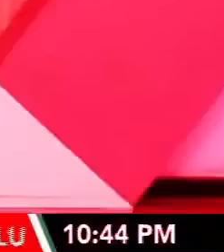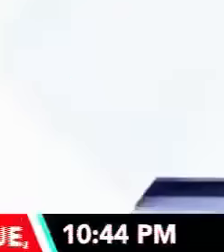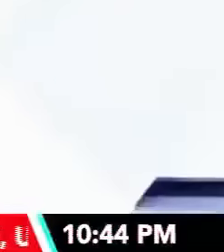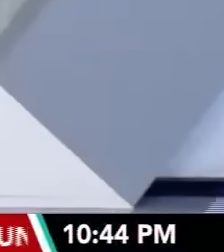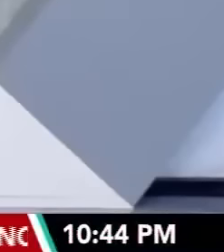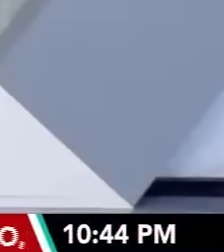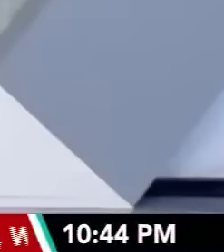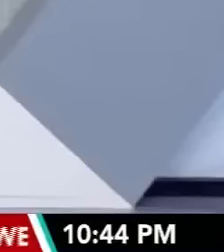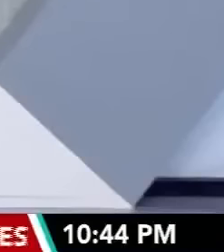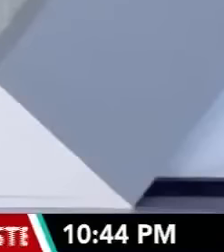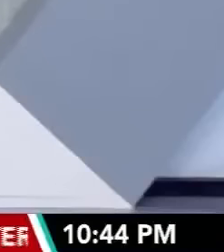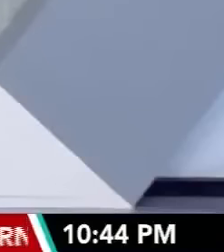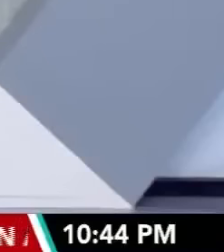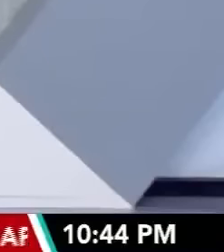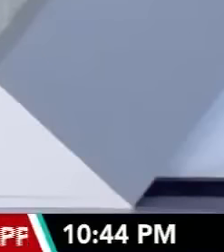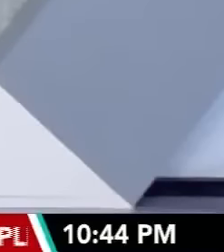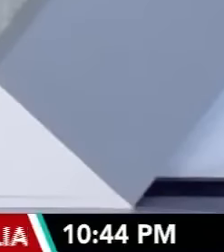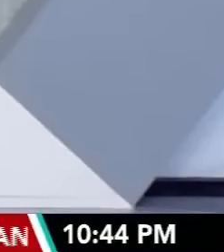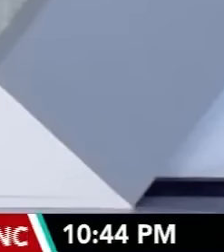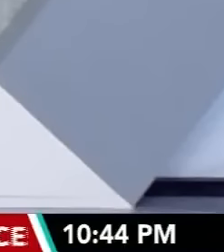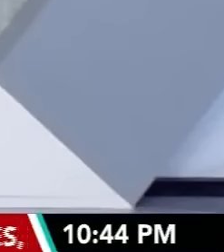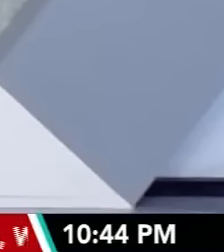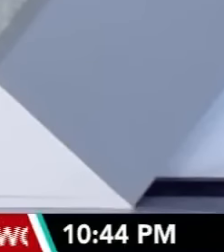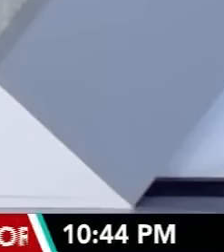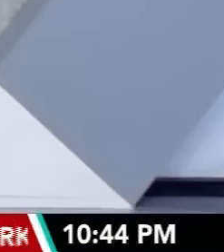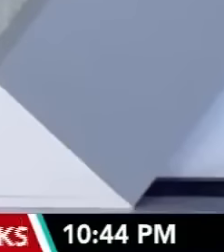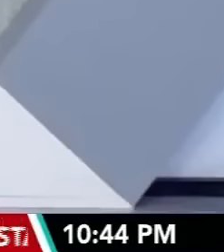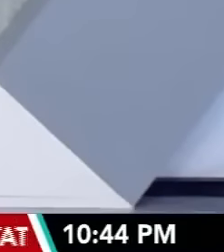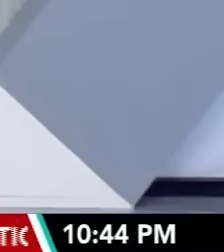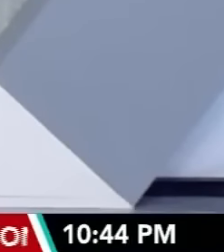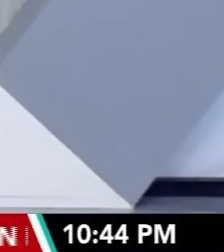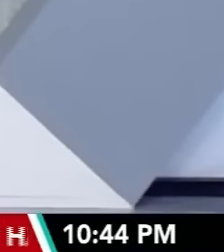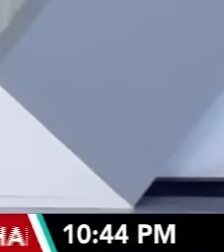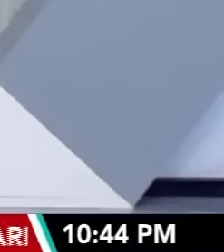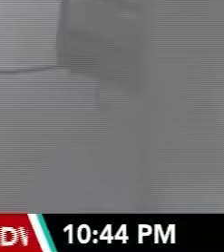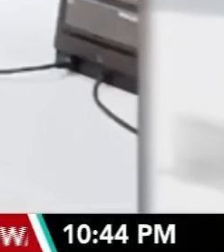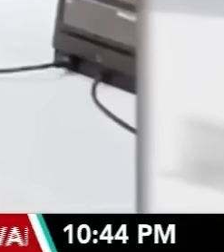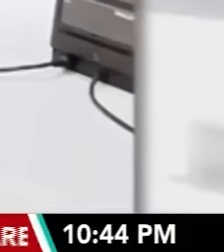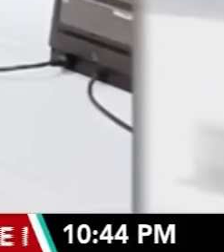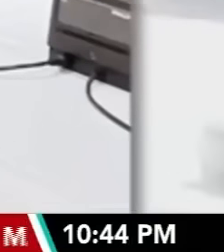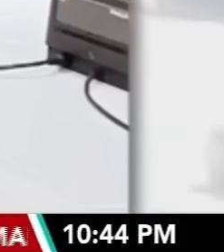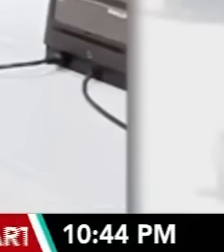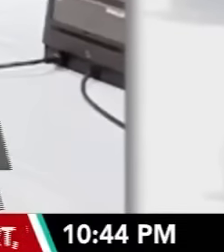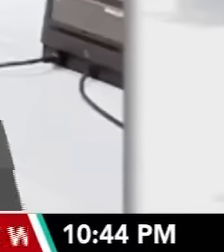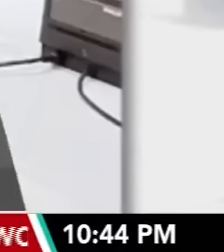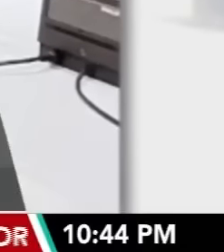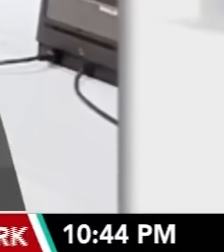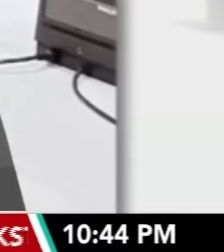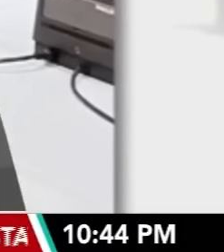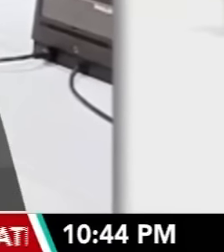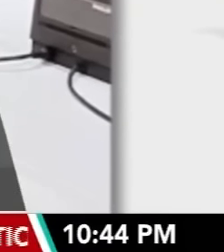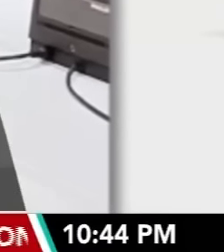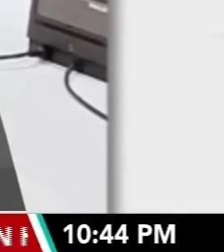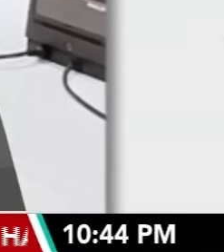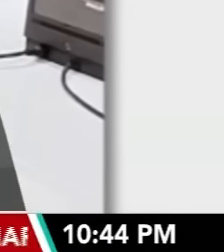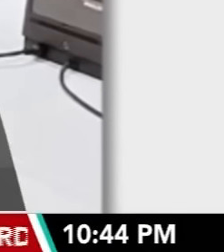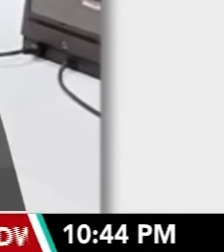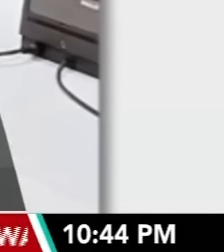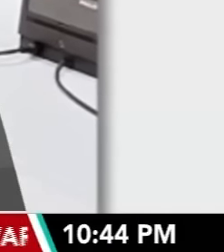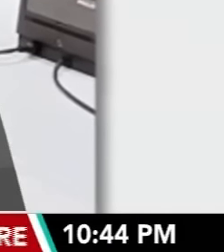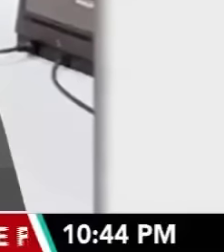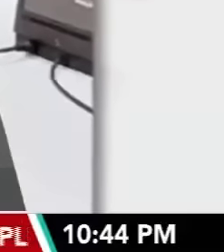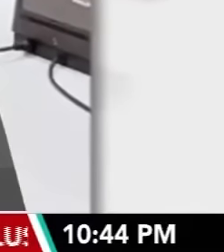Manila. Balikpasada na ang ilang jeepney driver ngayong araw, binawi ng grupong Manibela at Piston ang dapat sana ay isang linggong